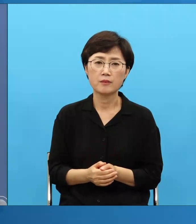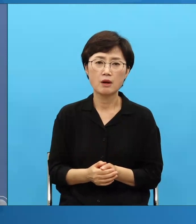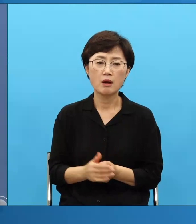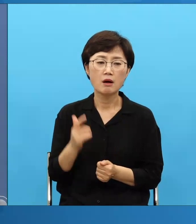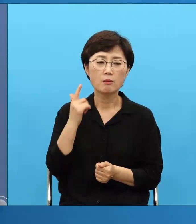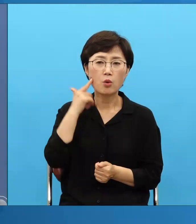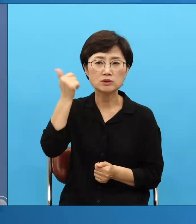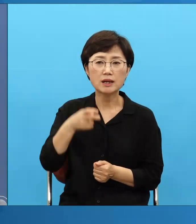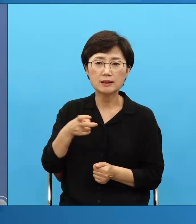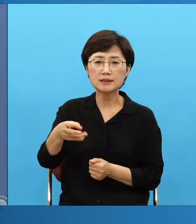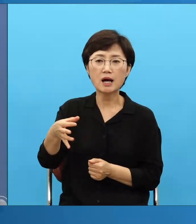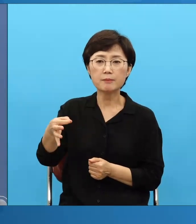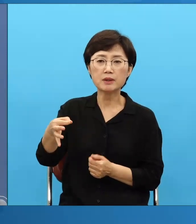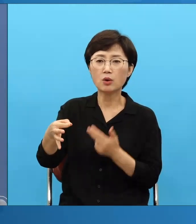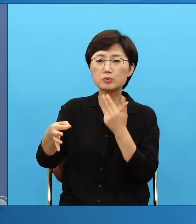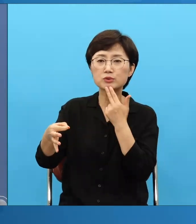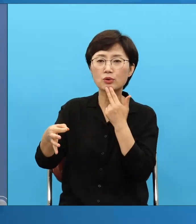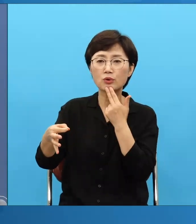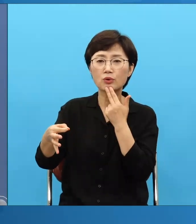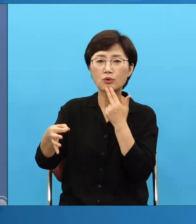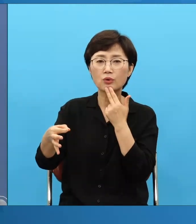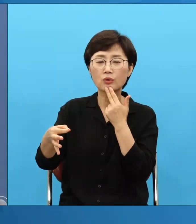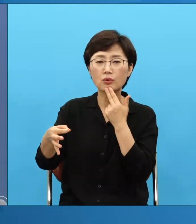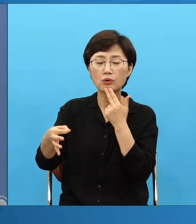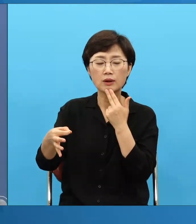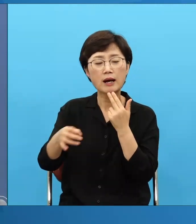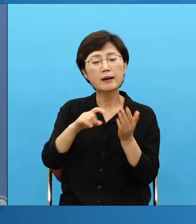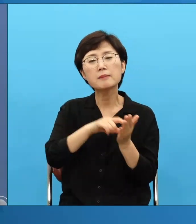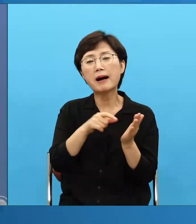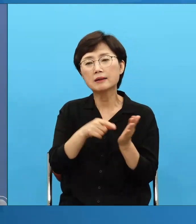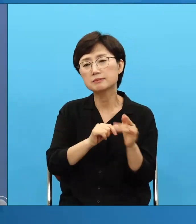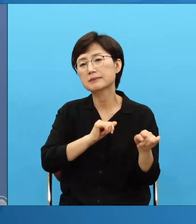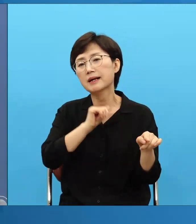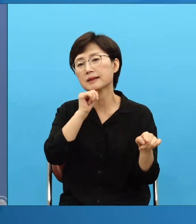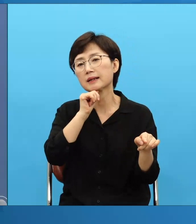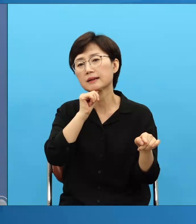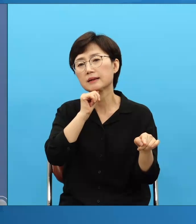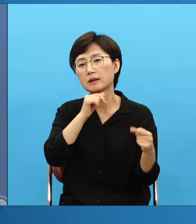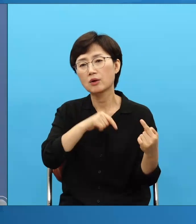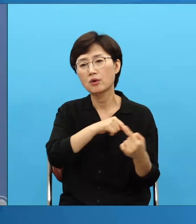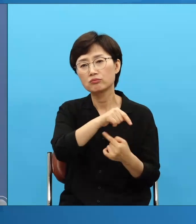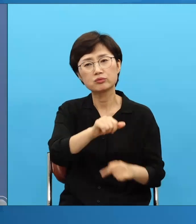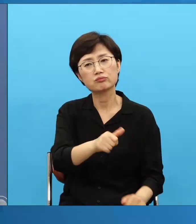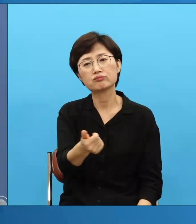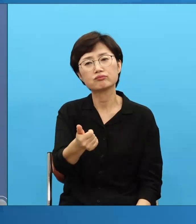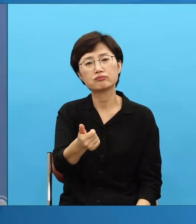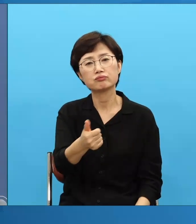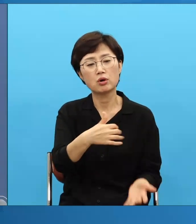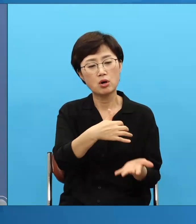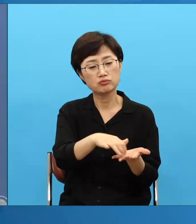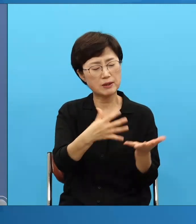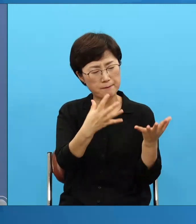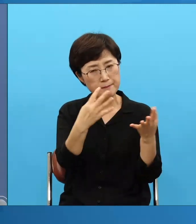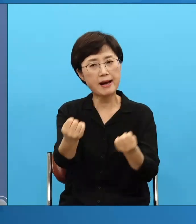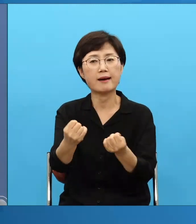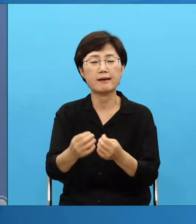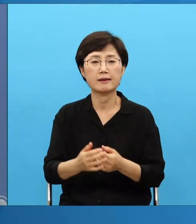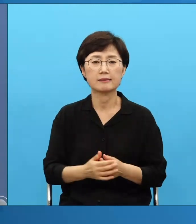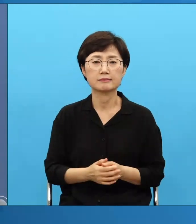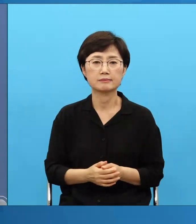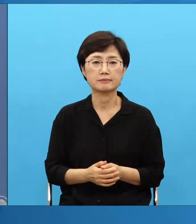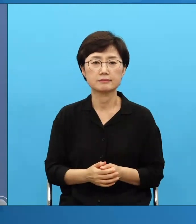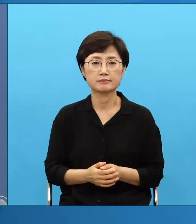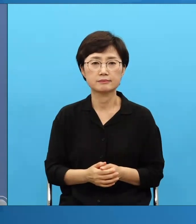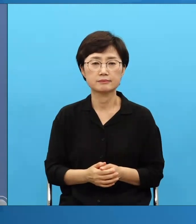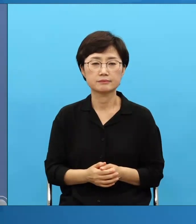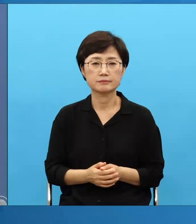못 다니는 목사님 꽉 찼어요. And there's so many pastors who are not able to go 이게 anywhere because they don't have 말이 any bus fares. Does that make sense to you? 무슨 뭐 육신적인